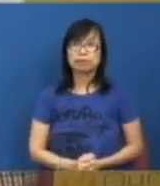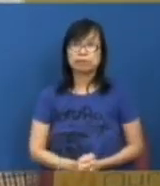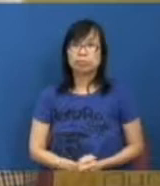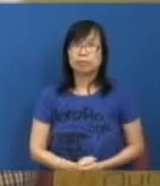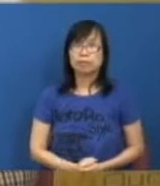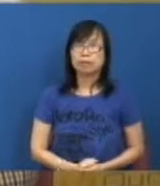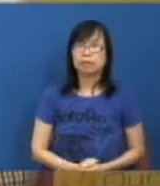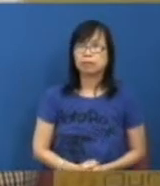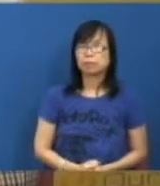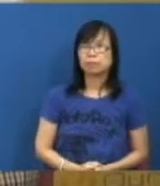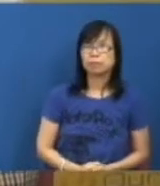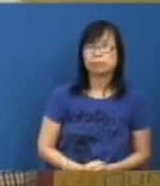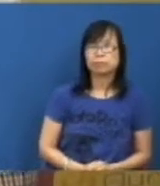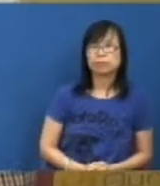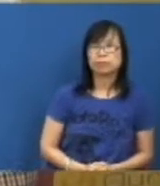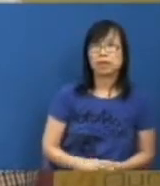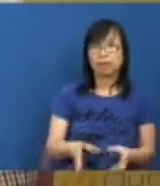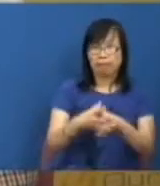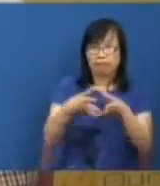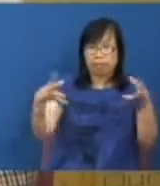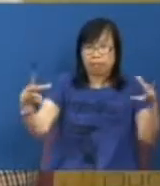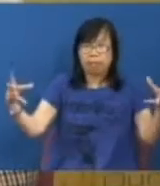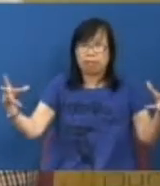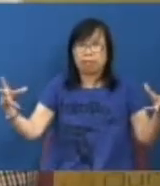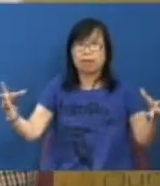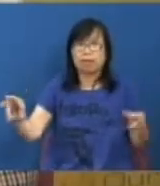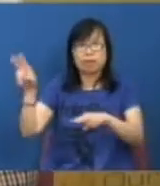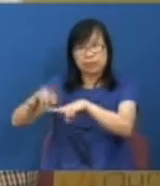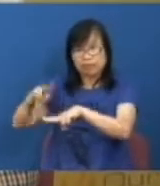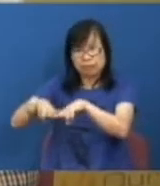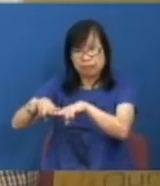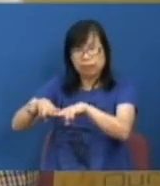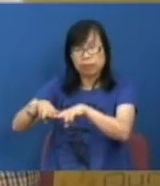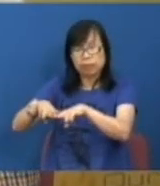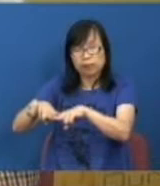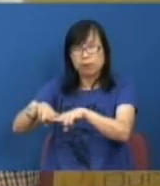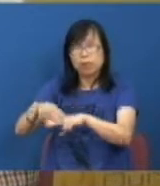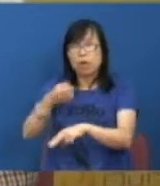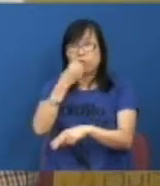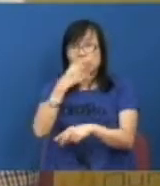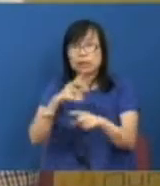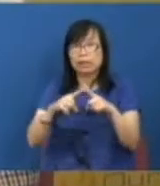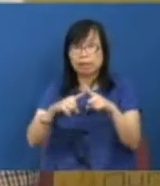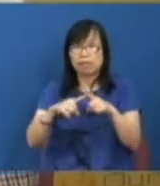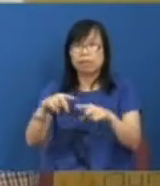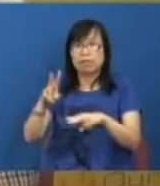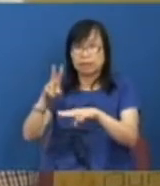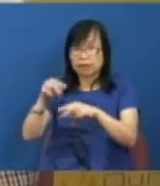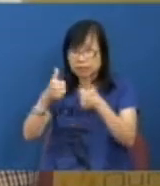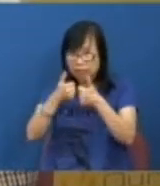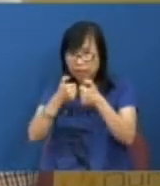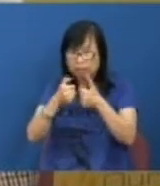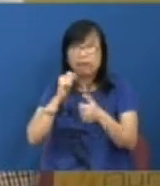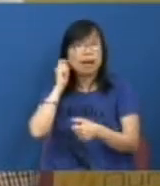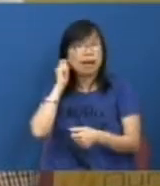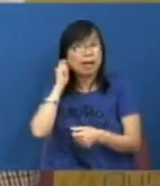與此同時咧，就大量嘅內地嘅即係港人內地嘅太太咧，佢